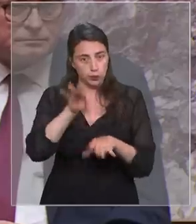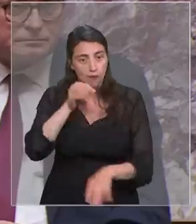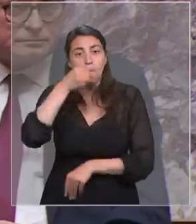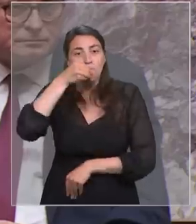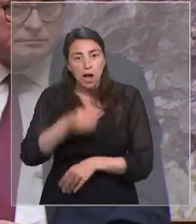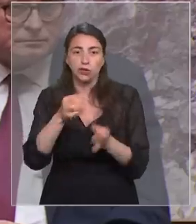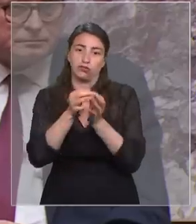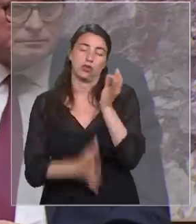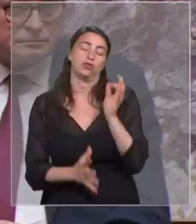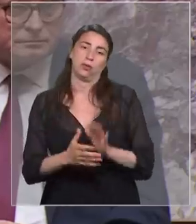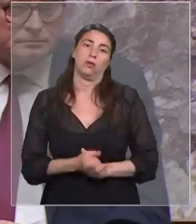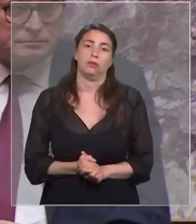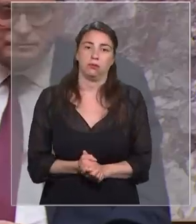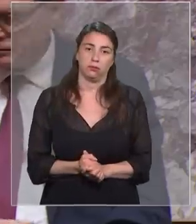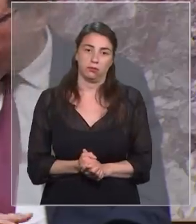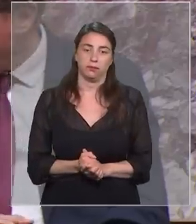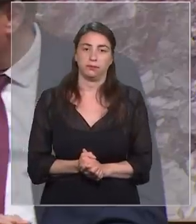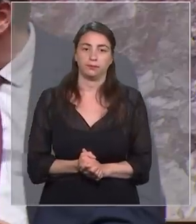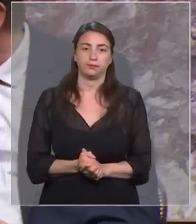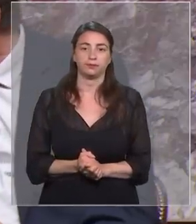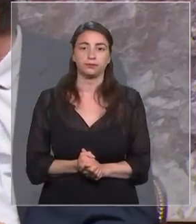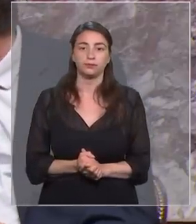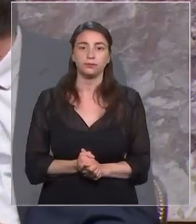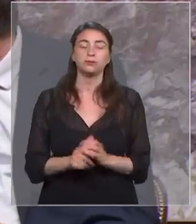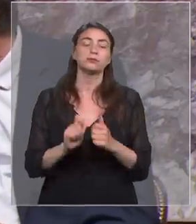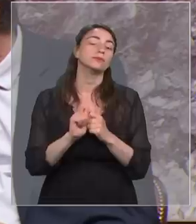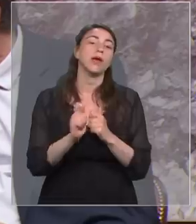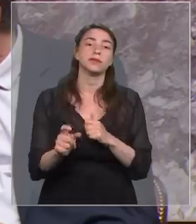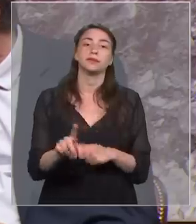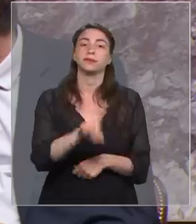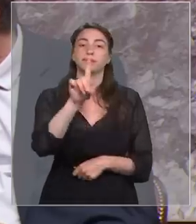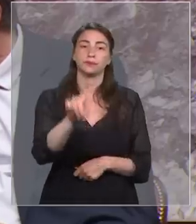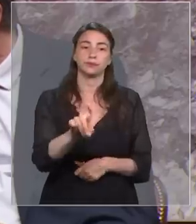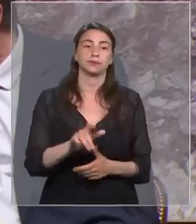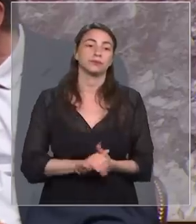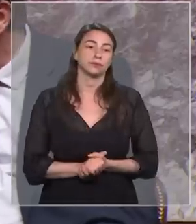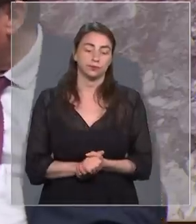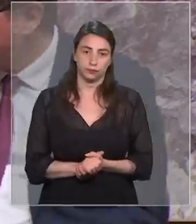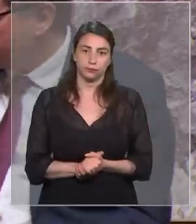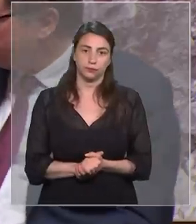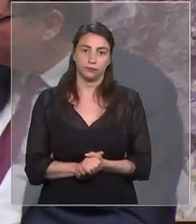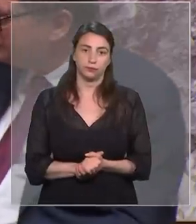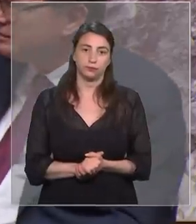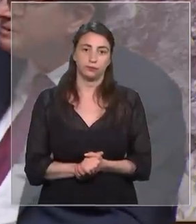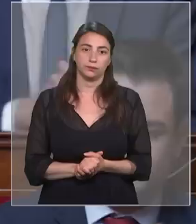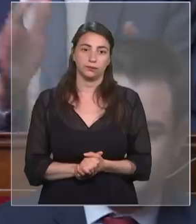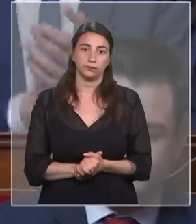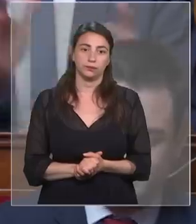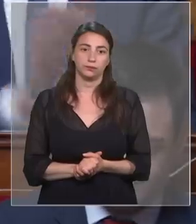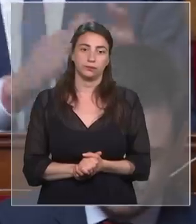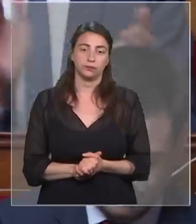la Ministre. La parole est à Monsieur Frédéric Falcon pour le Rassemblement national.